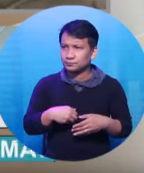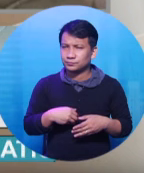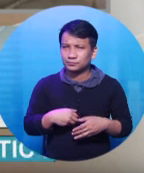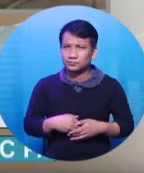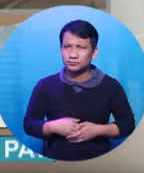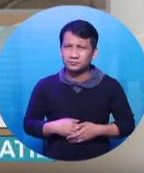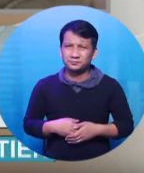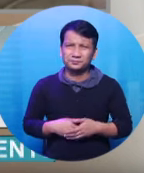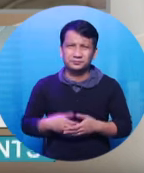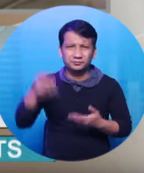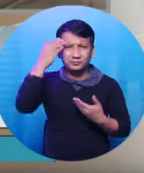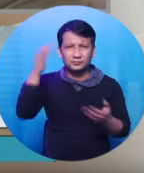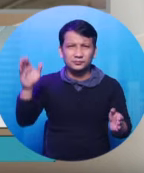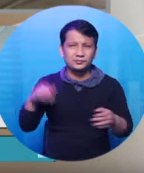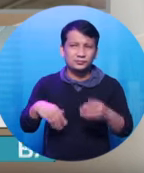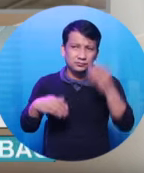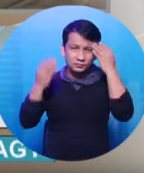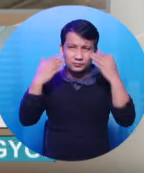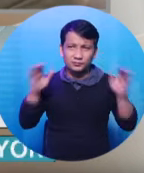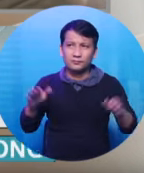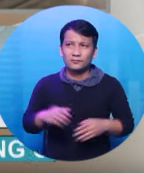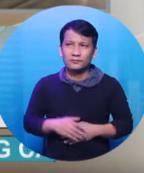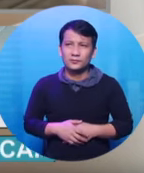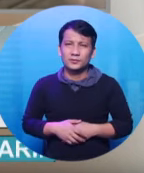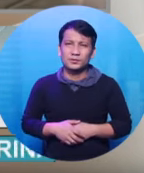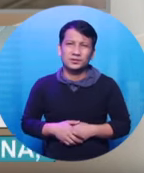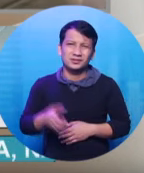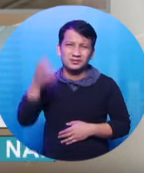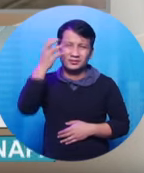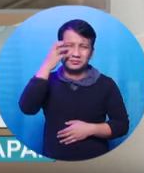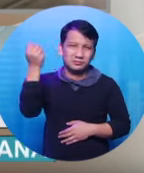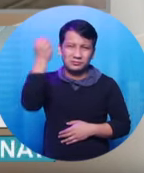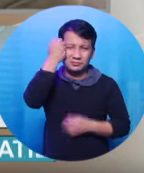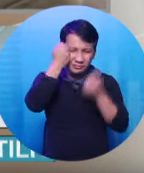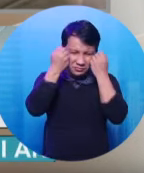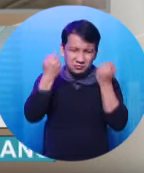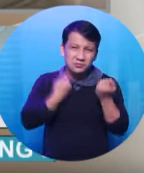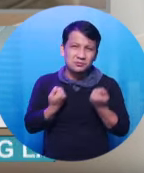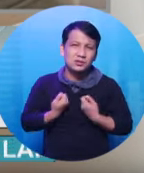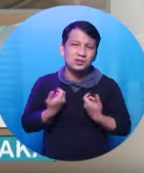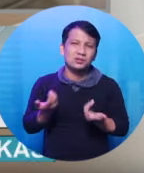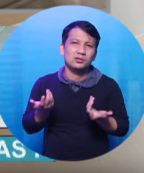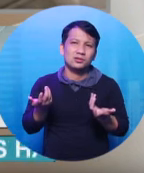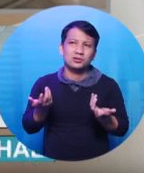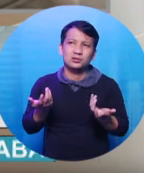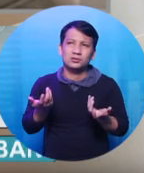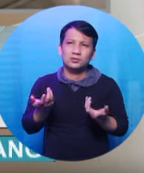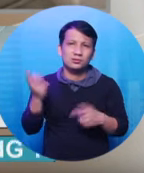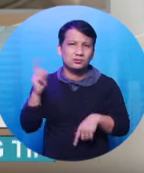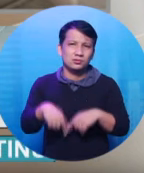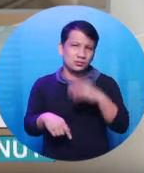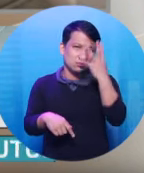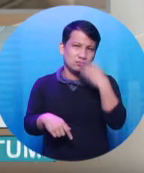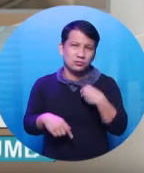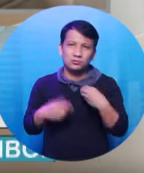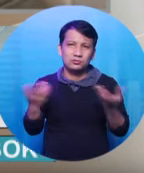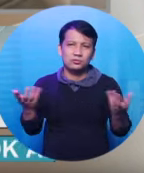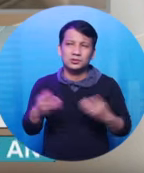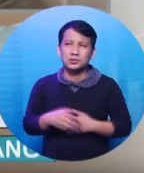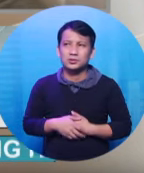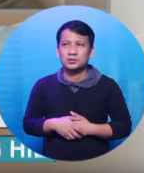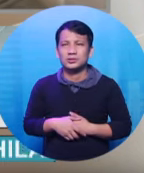Hindi ko na po kasi matandaan kasi kapubugbog ka pa lang po nun sa akin. Tsaka wala pa po ako nung tulog noong araw na